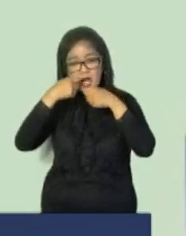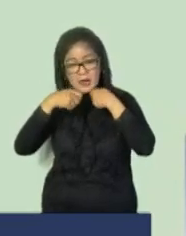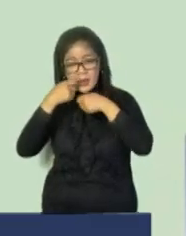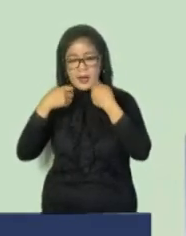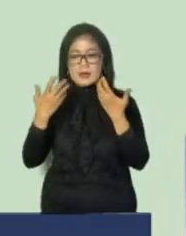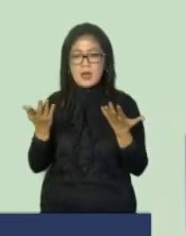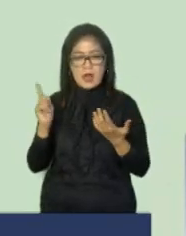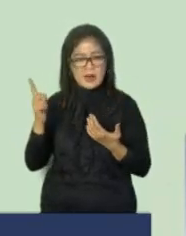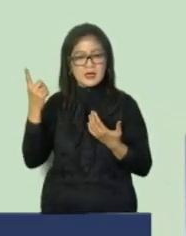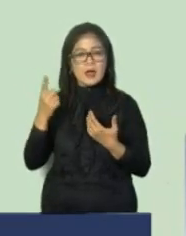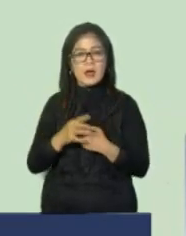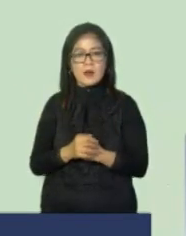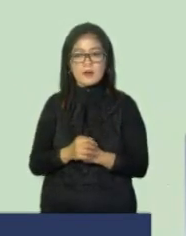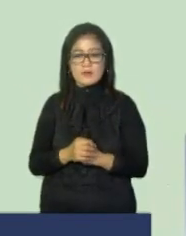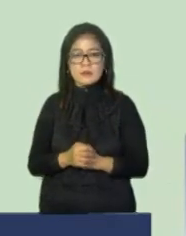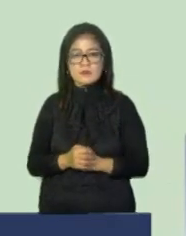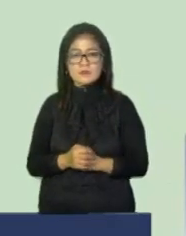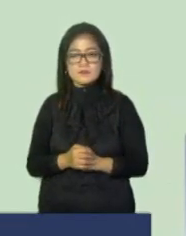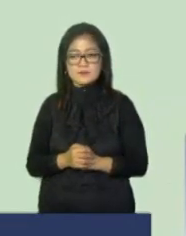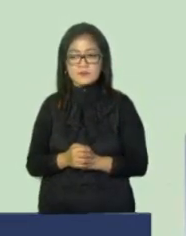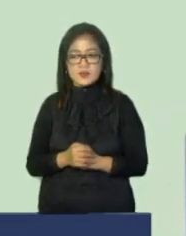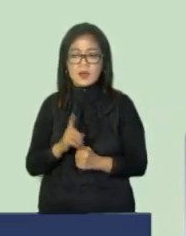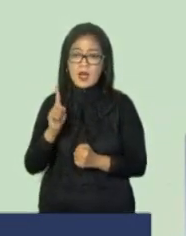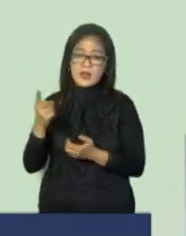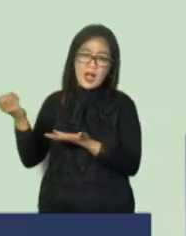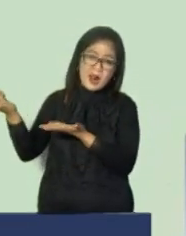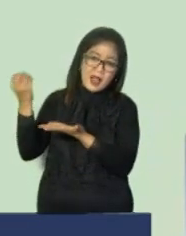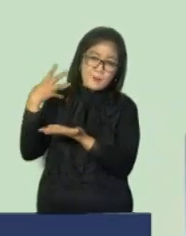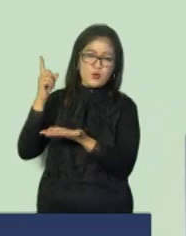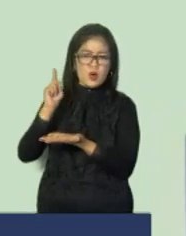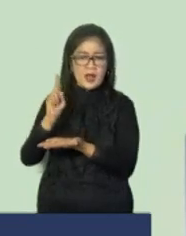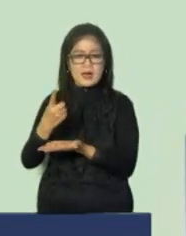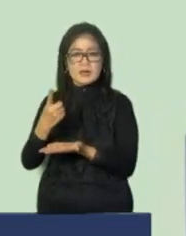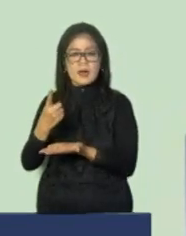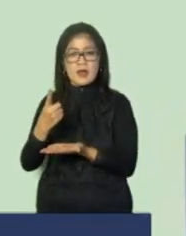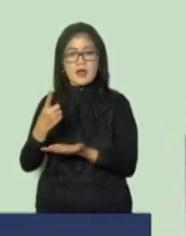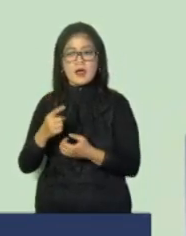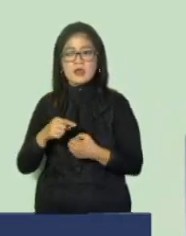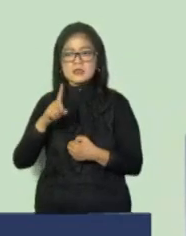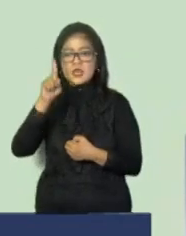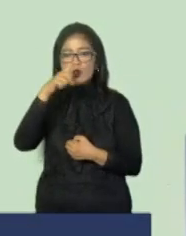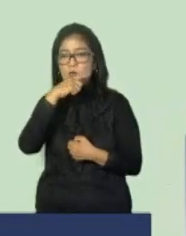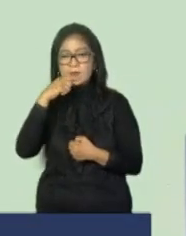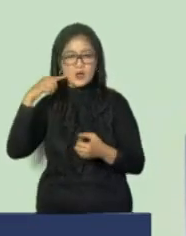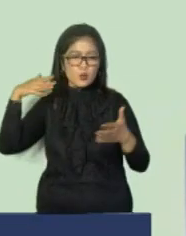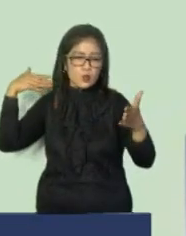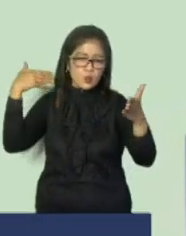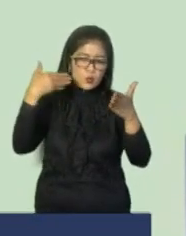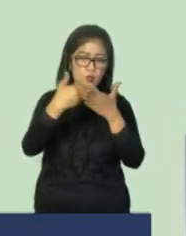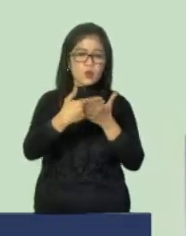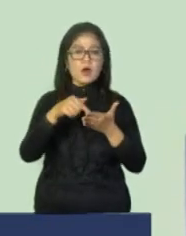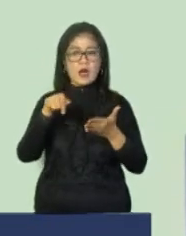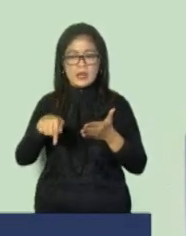Nah, kita dapat juga laporan dari teman-teman. Minggu terakhir ini poliklinik mulai penuh,